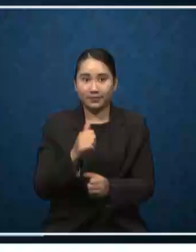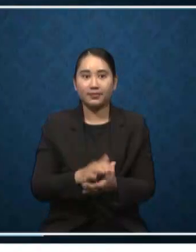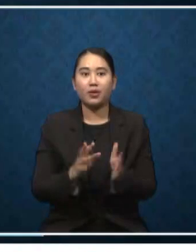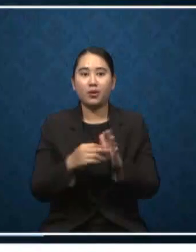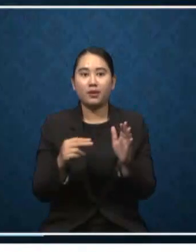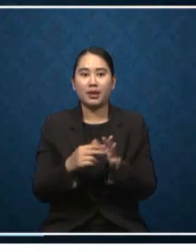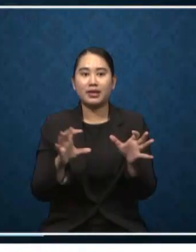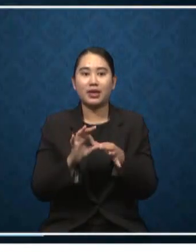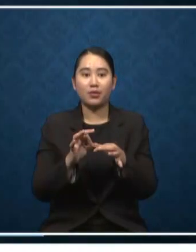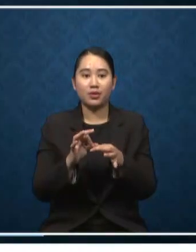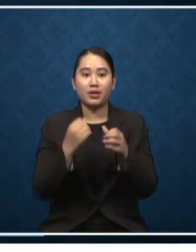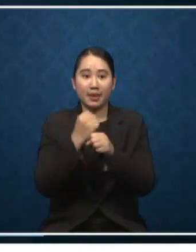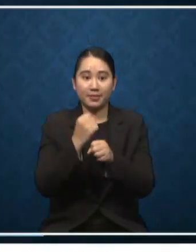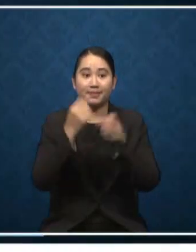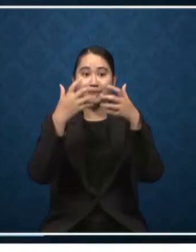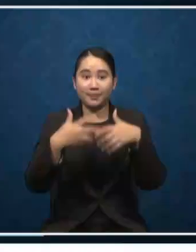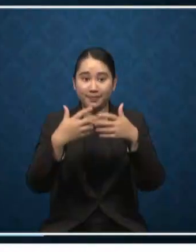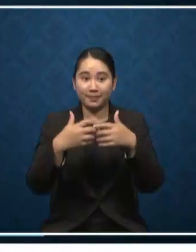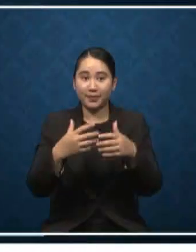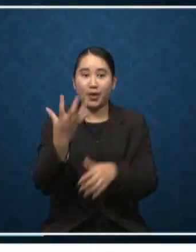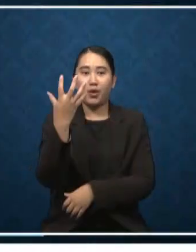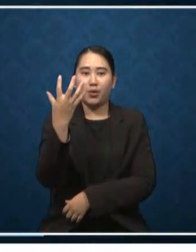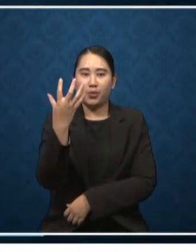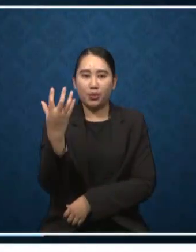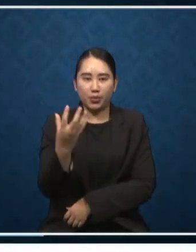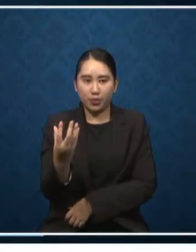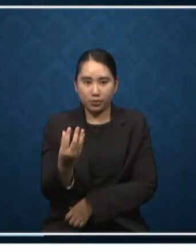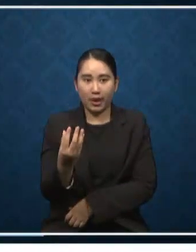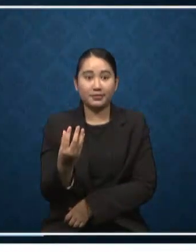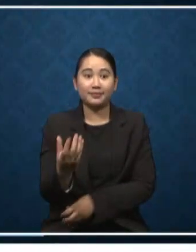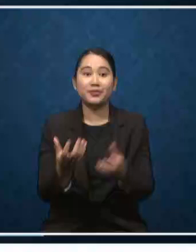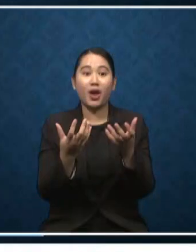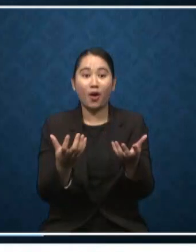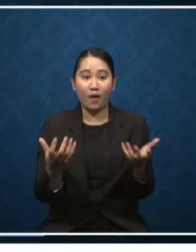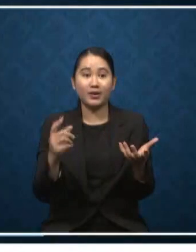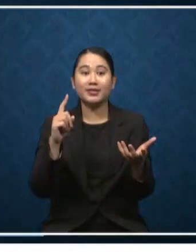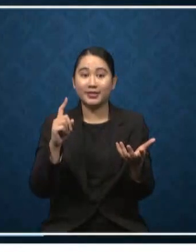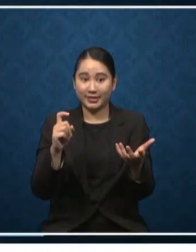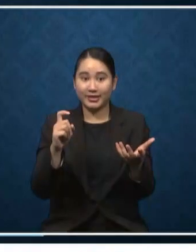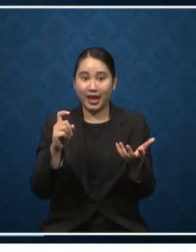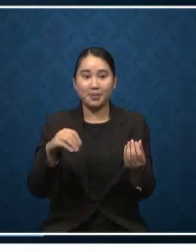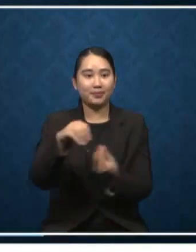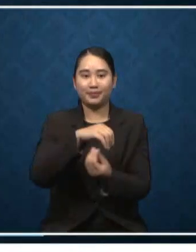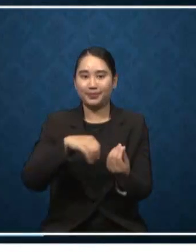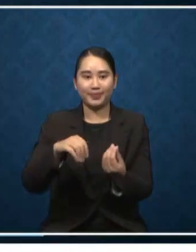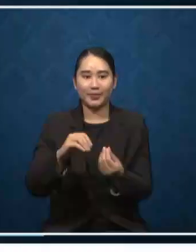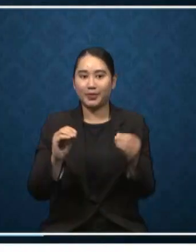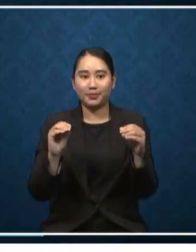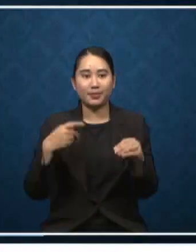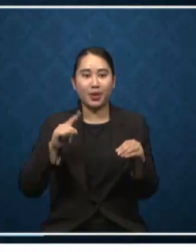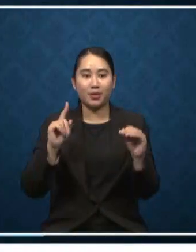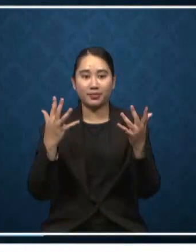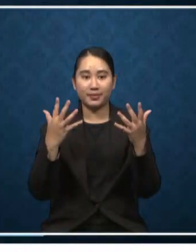็เข้าขอบวนการผสากรรมสุท้ายก็เหลือสุท้ายจร ๆ คือกากบที่ไม่สามารจะ Recycle หรอใช้ปโชได้แล้ว